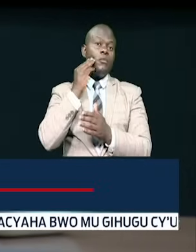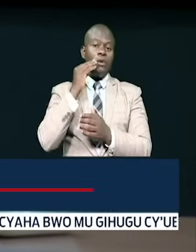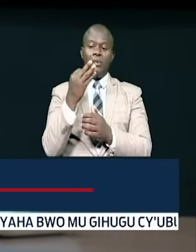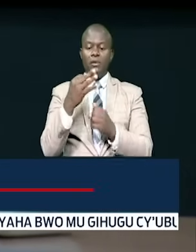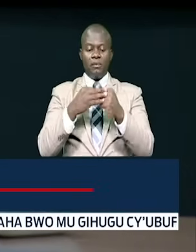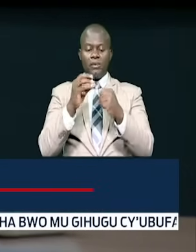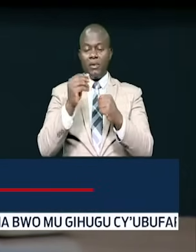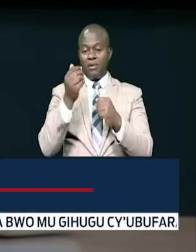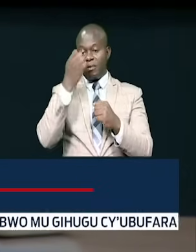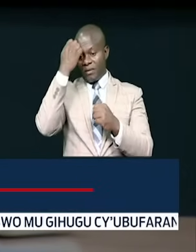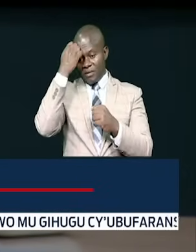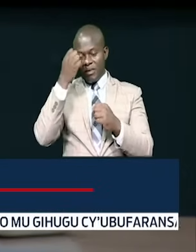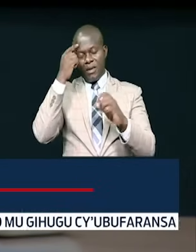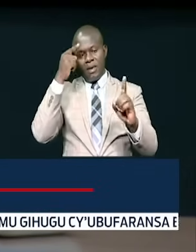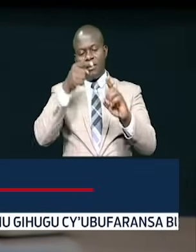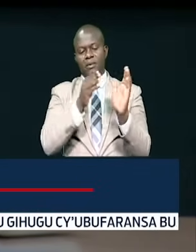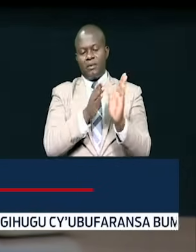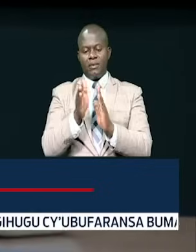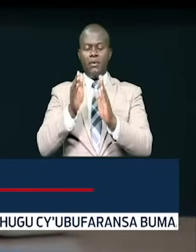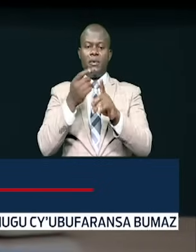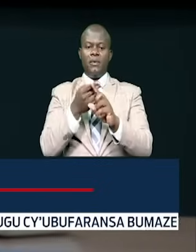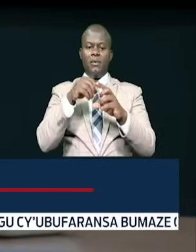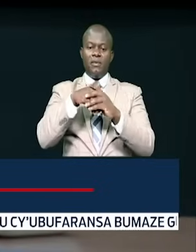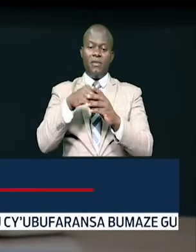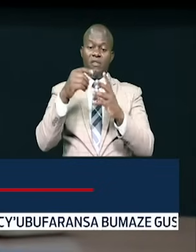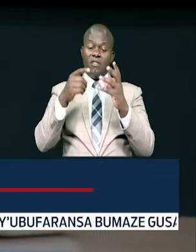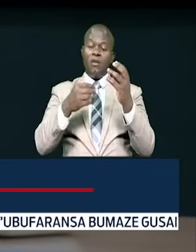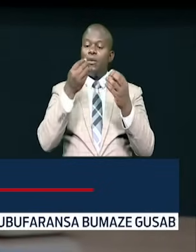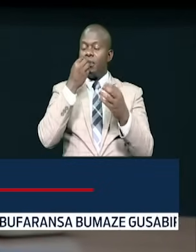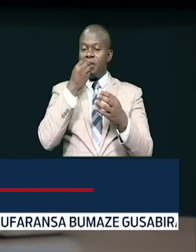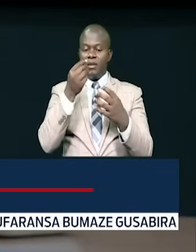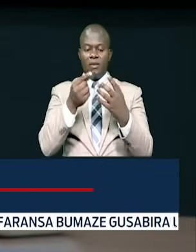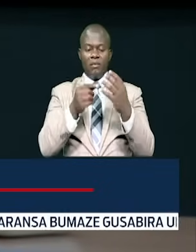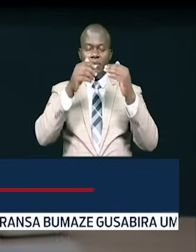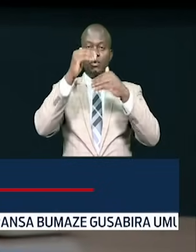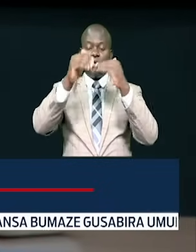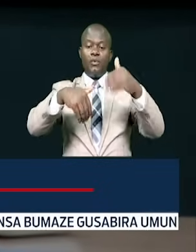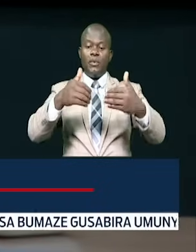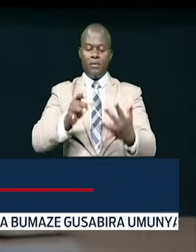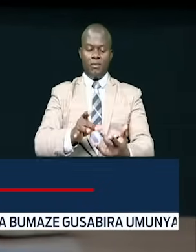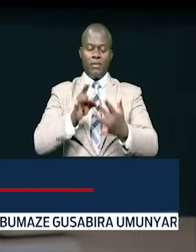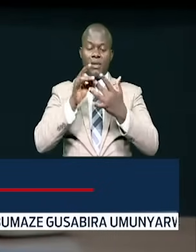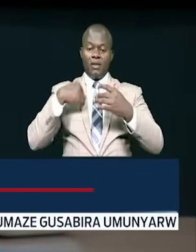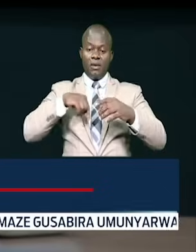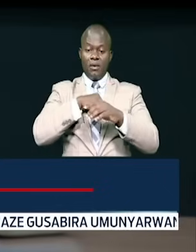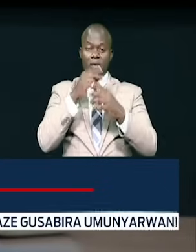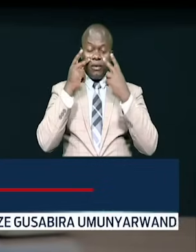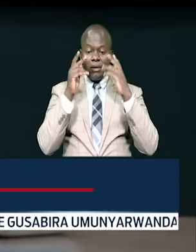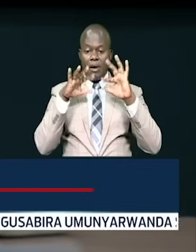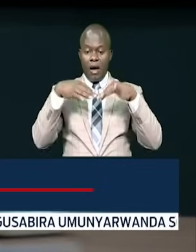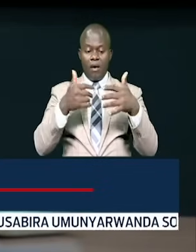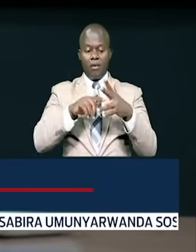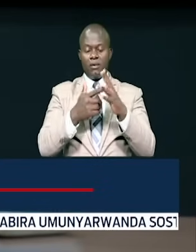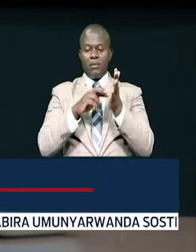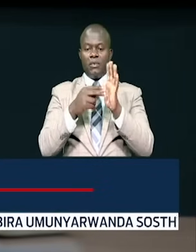z'amayero agamije gutunganya ibikomoka ku myaka mu rwego rw'ubuhinzi by'umwihariko. Turi no kureba uko twatangiza